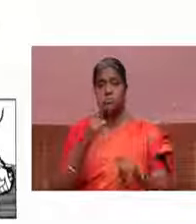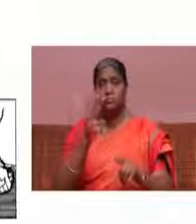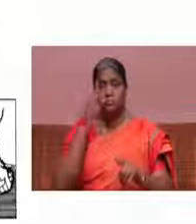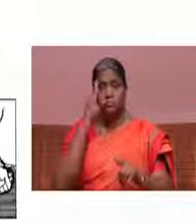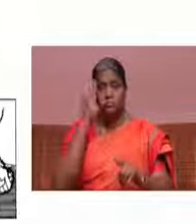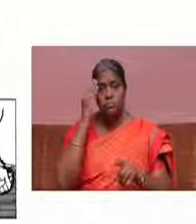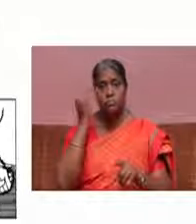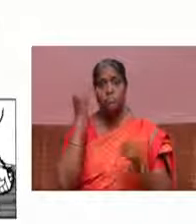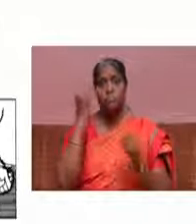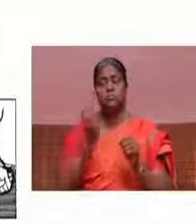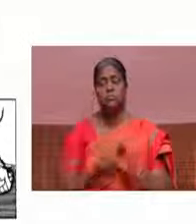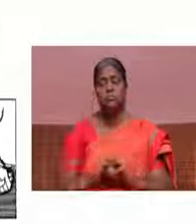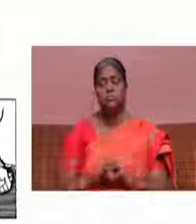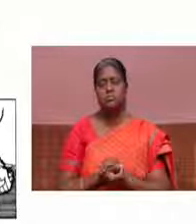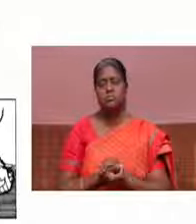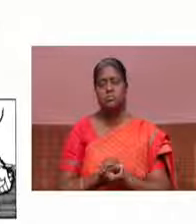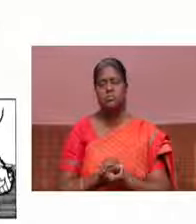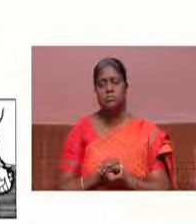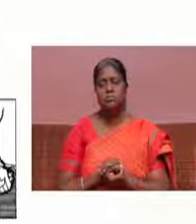அறிந்து கொள்ளவும்.